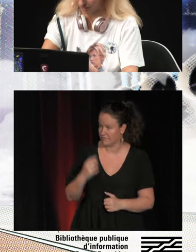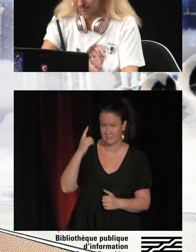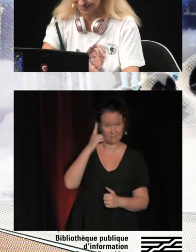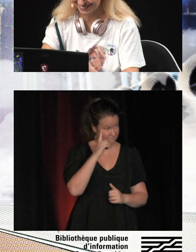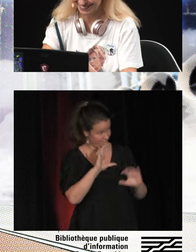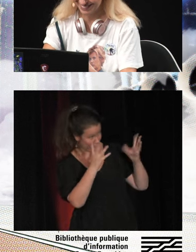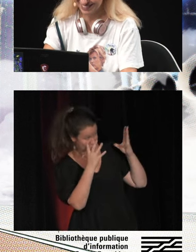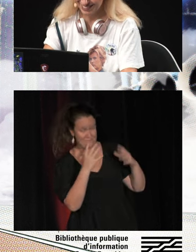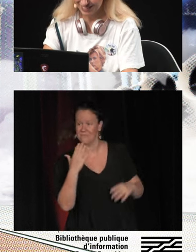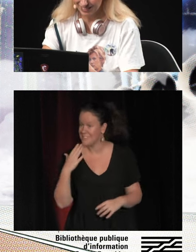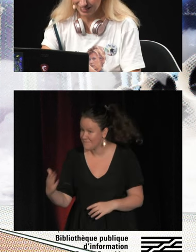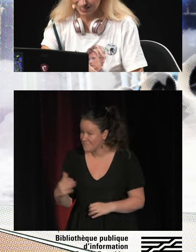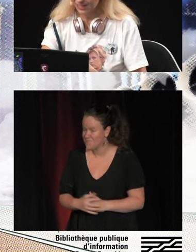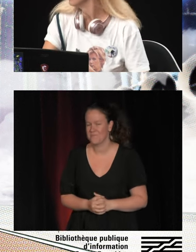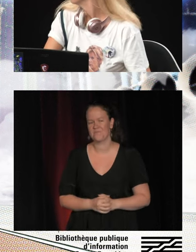Merci.